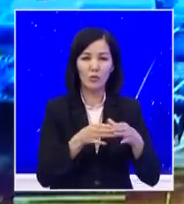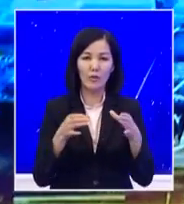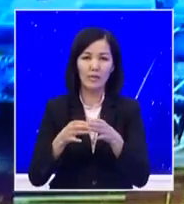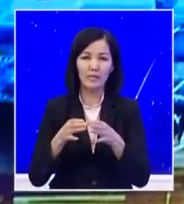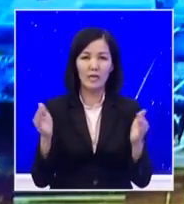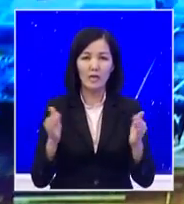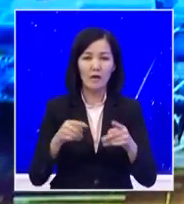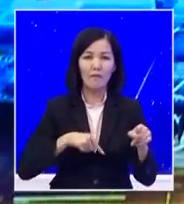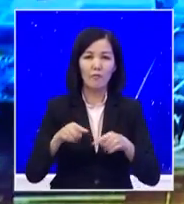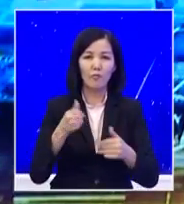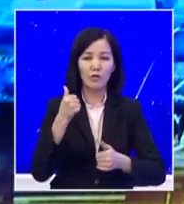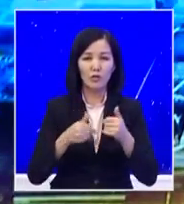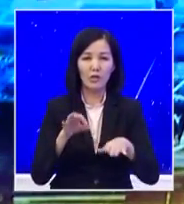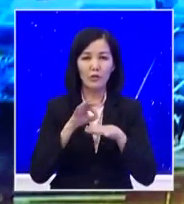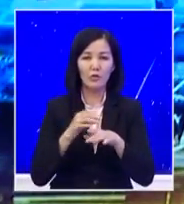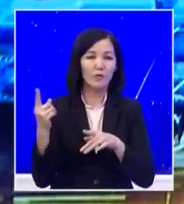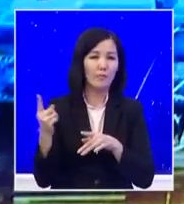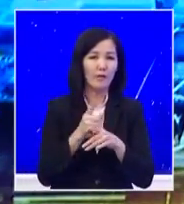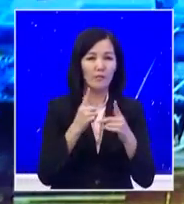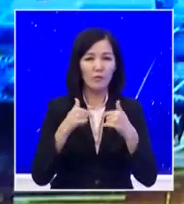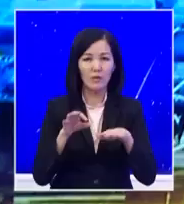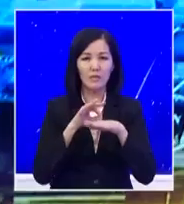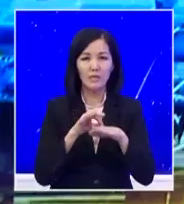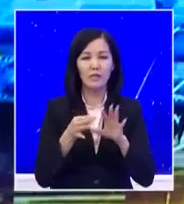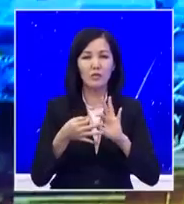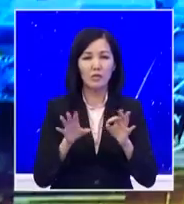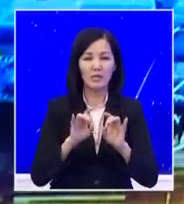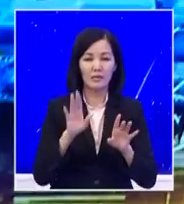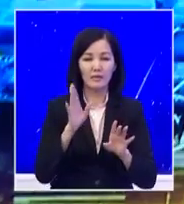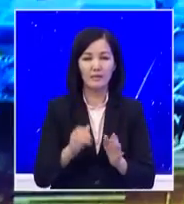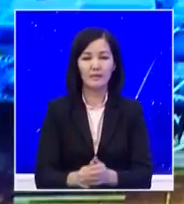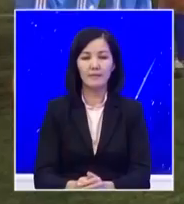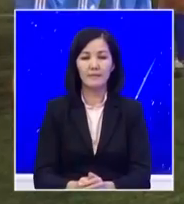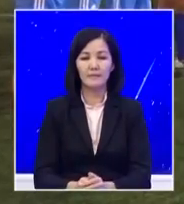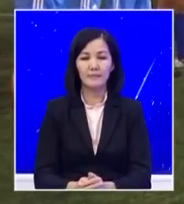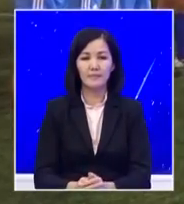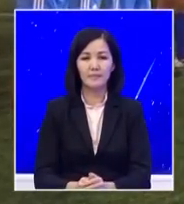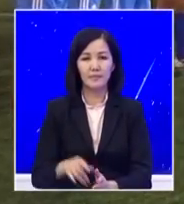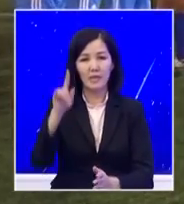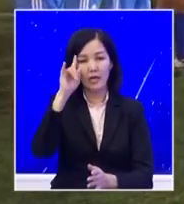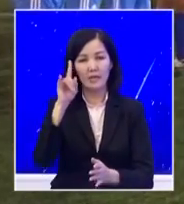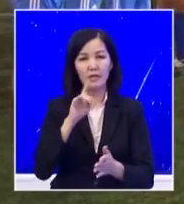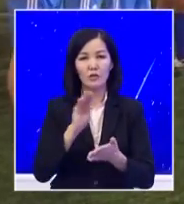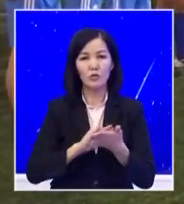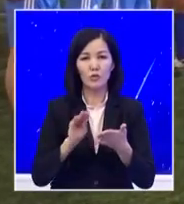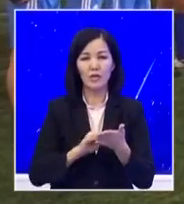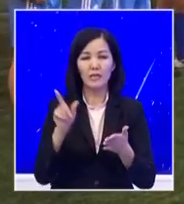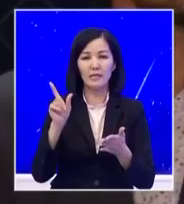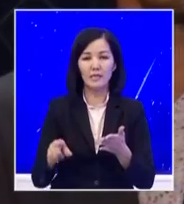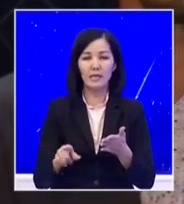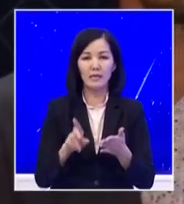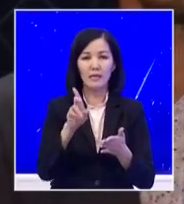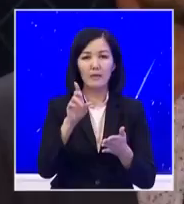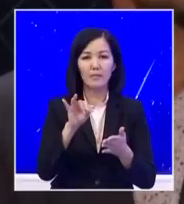өтті. Алғаш ұйымдастырылған Алады баламаны жайлы тілші сюжетінен көрейік. Қазақ журналистикасының қаранары Бейсен Құранбек